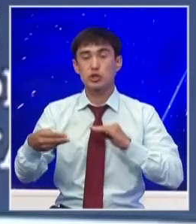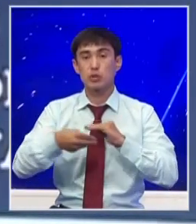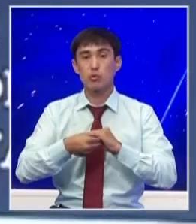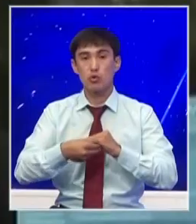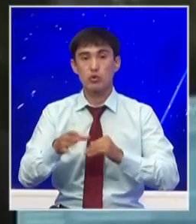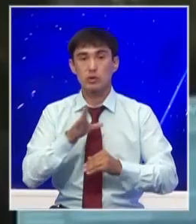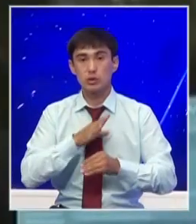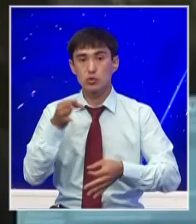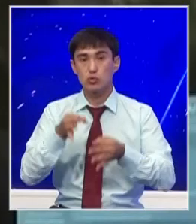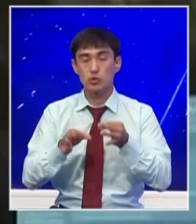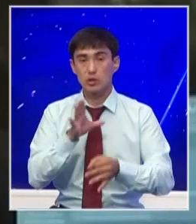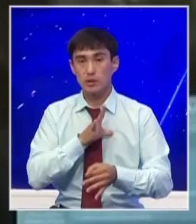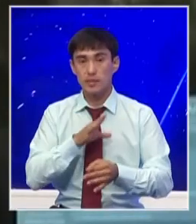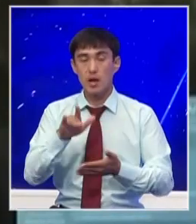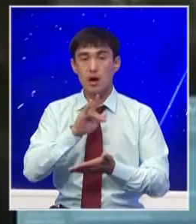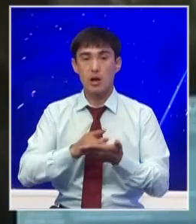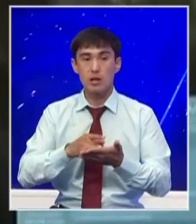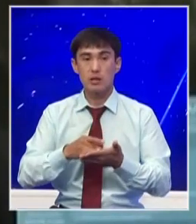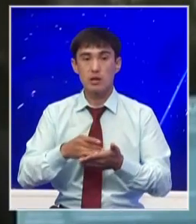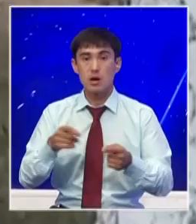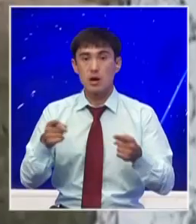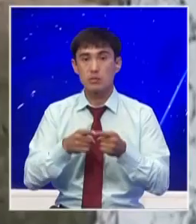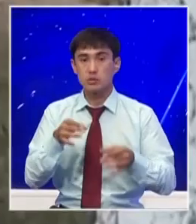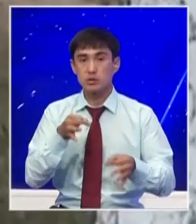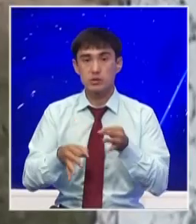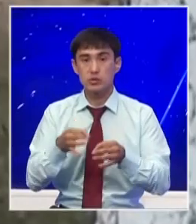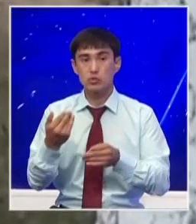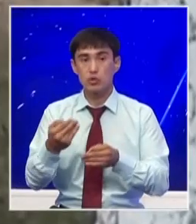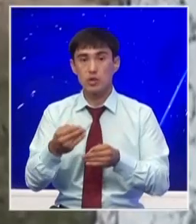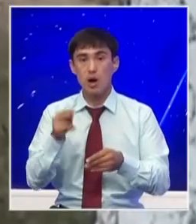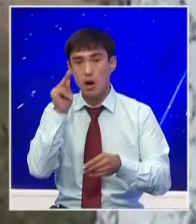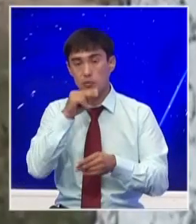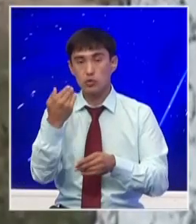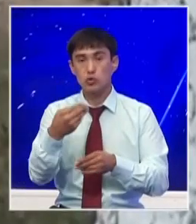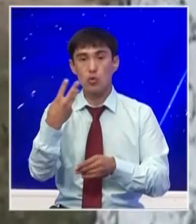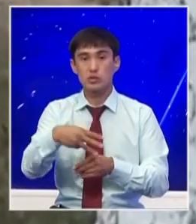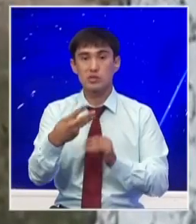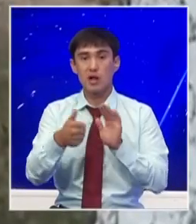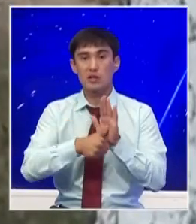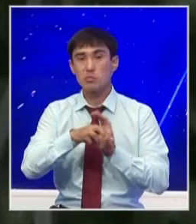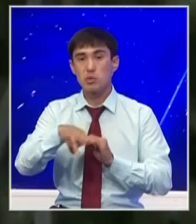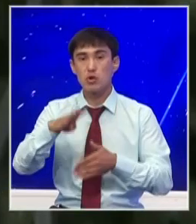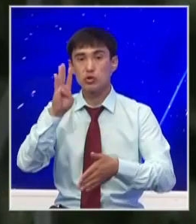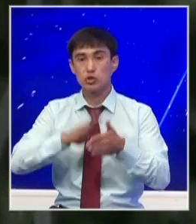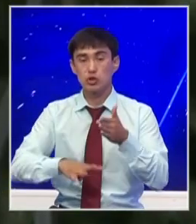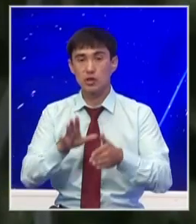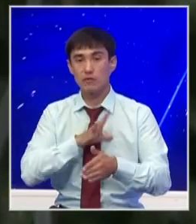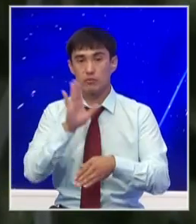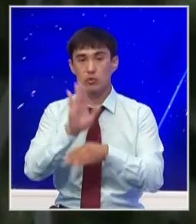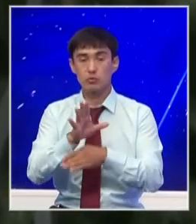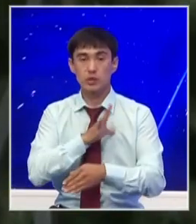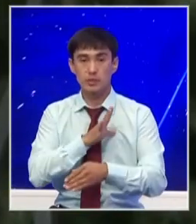жол берген үшін сотталды. Қалалық қылмыстық істер жөніндегі ауданаралық соты айыпталушыларға 36 миллион теңге айыппұл салу жөнінде үкім